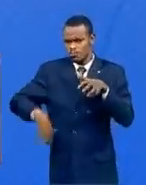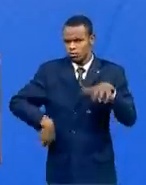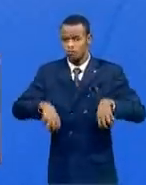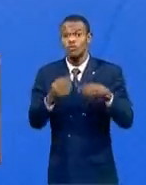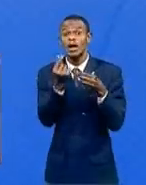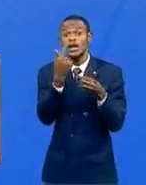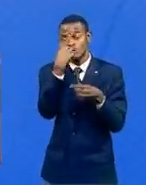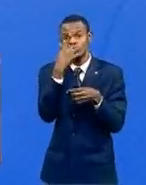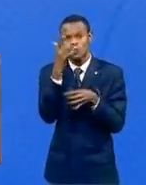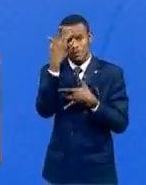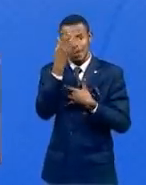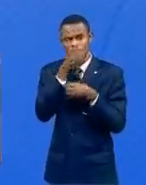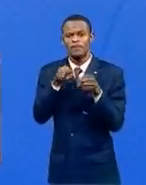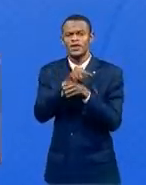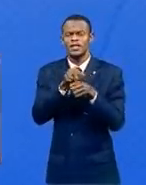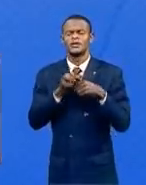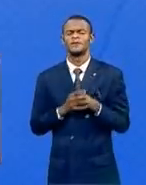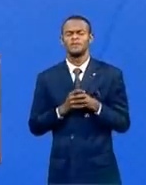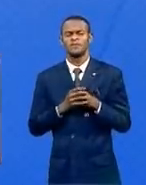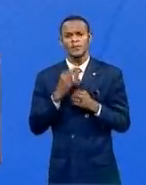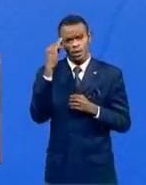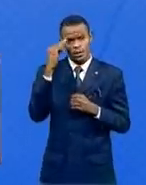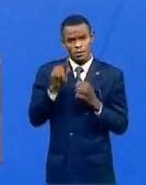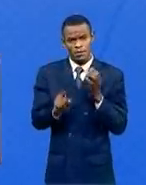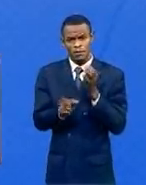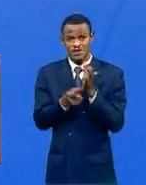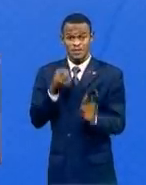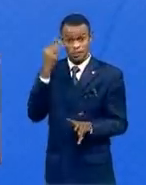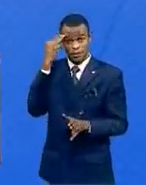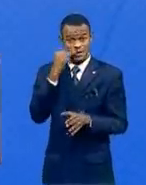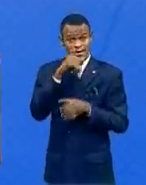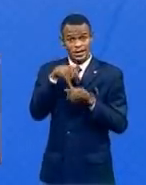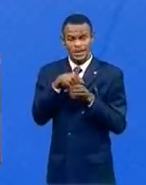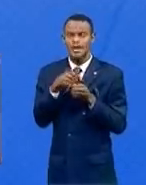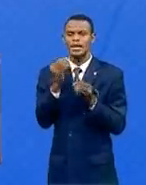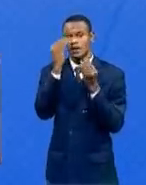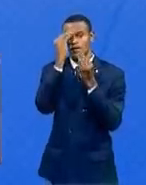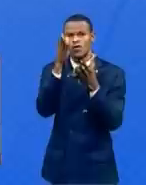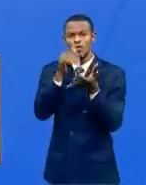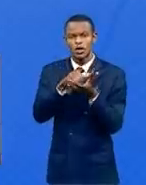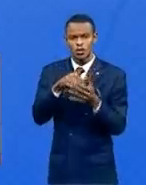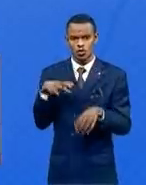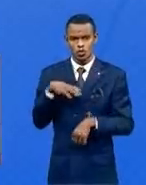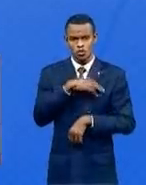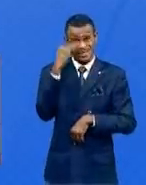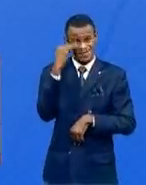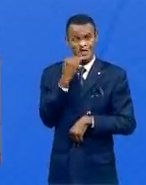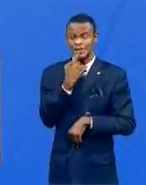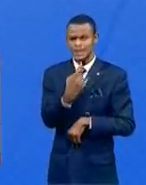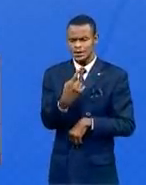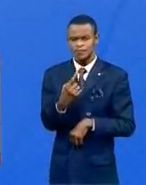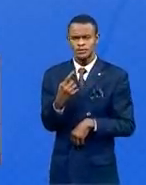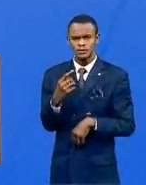vice-premier ministre, ministre de l'Intérieur, a aussi informé le Conseil de la reddition de 15 miliciens toi du